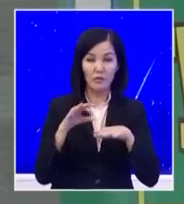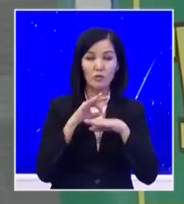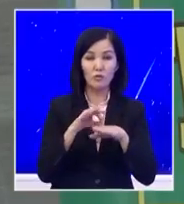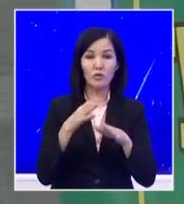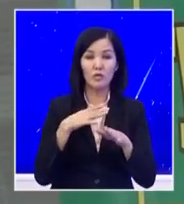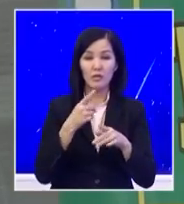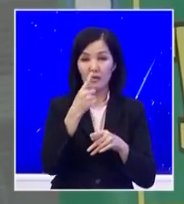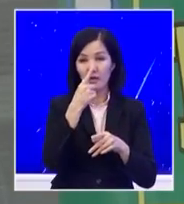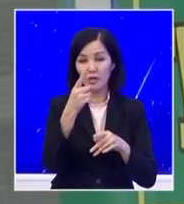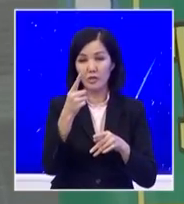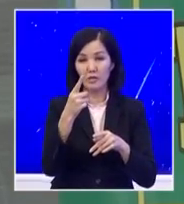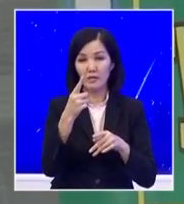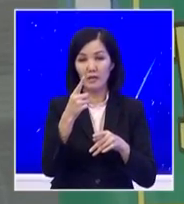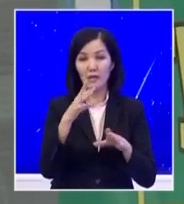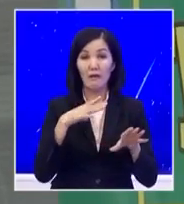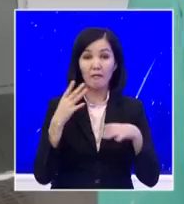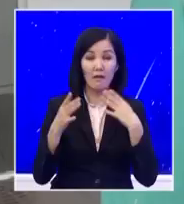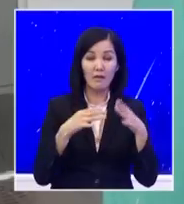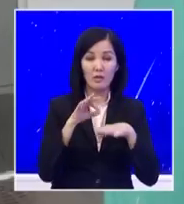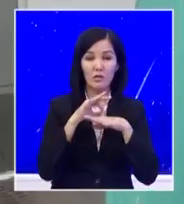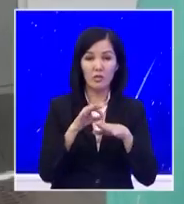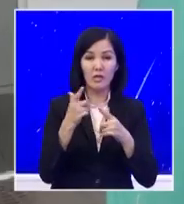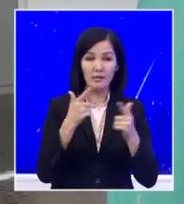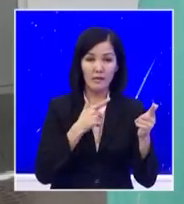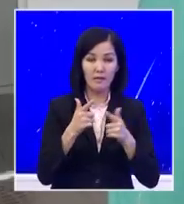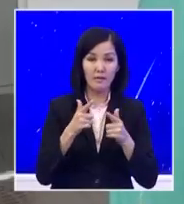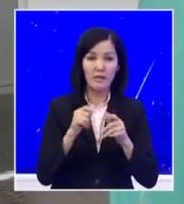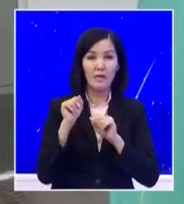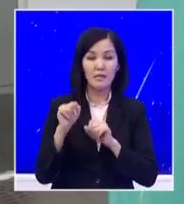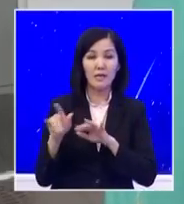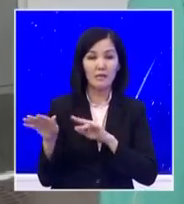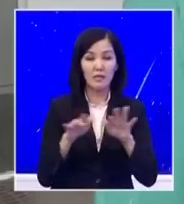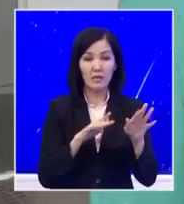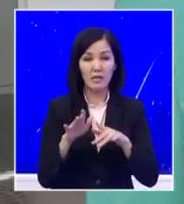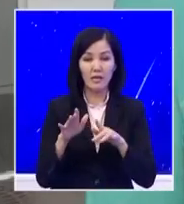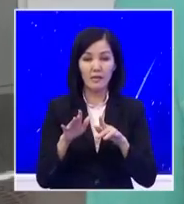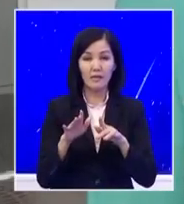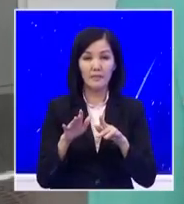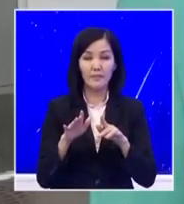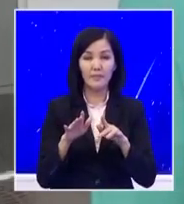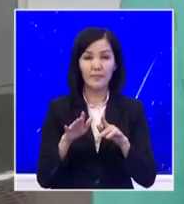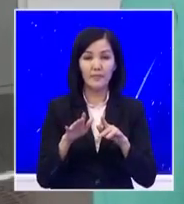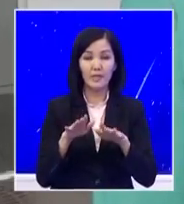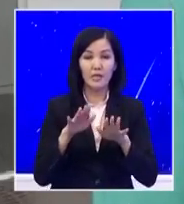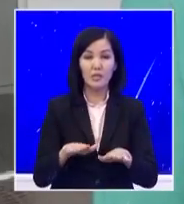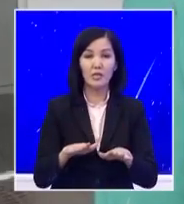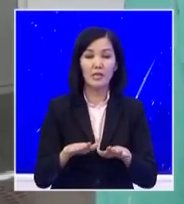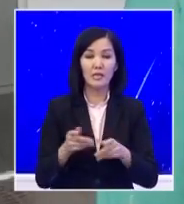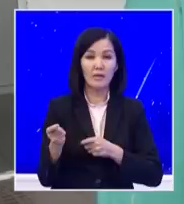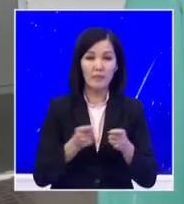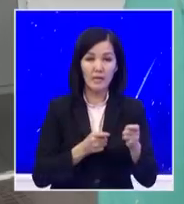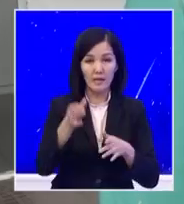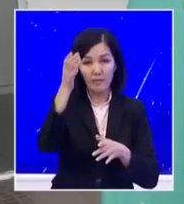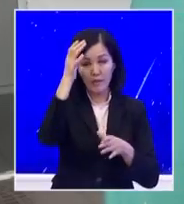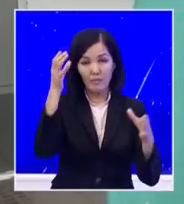қашықтықтан дайындық жасалды. Барлық сақтық шараларды жасауға на жергілікті билік аудандық білім